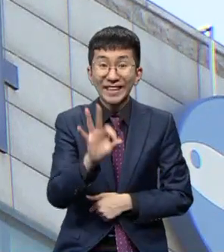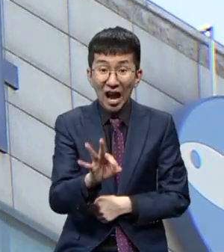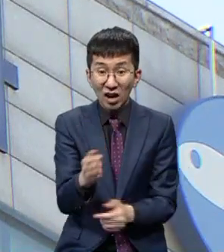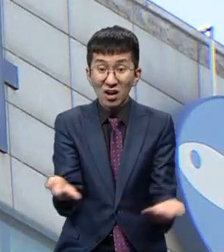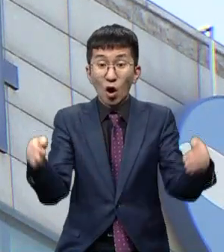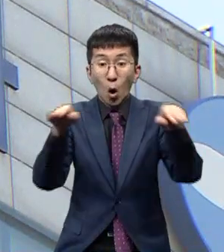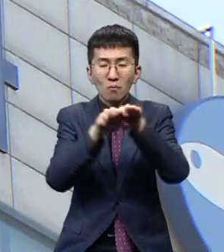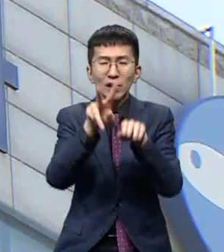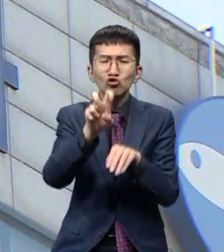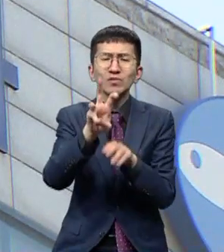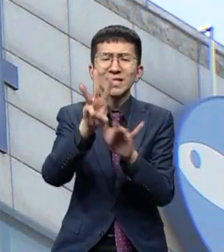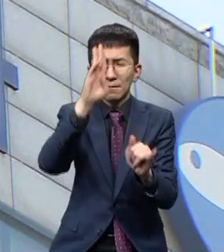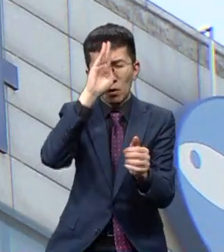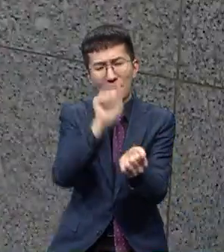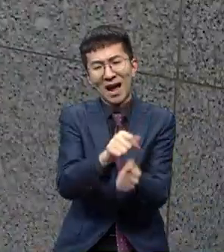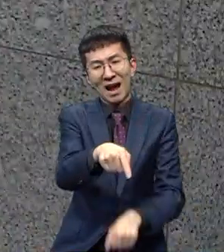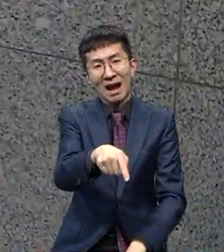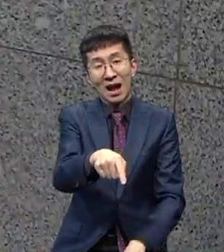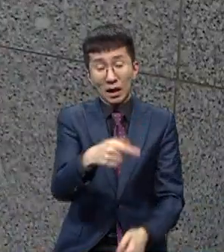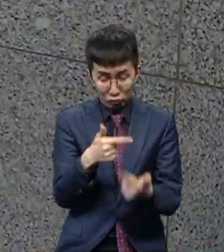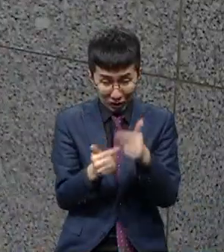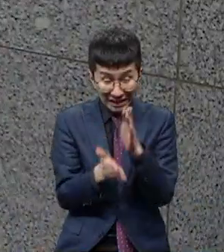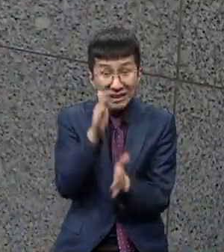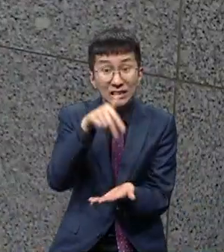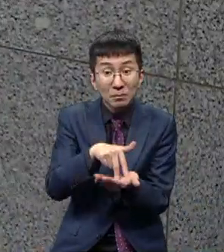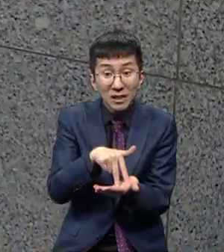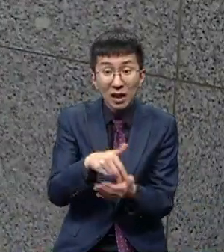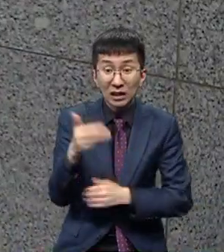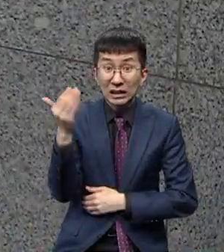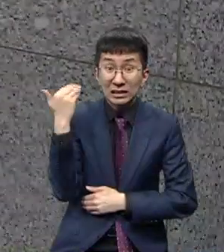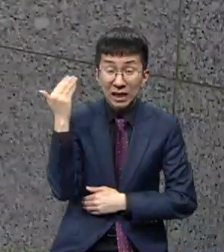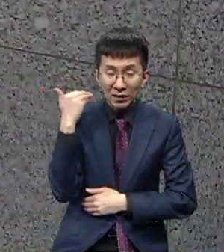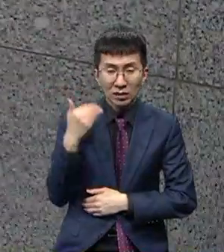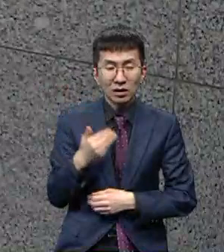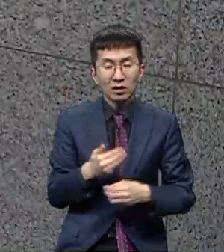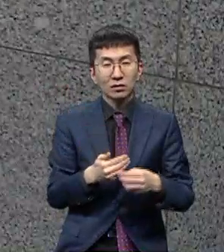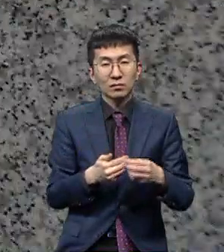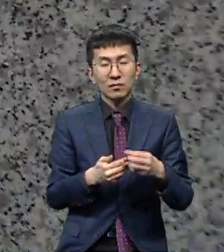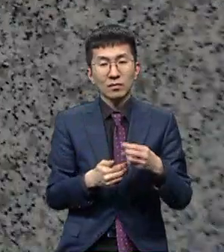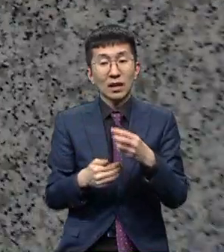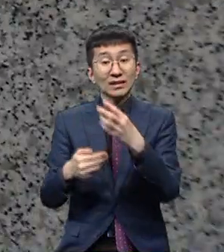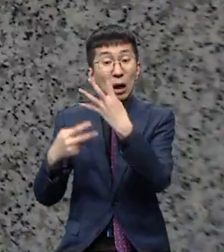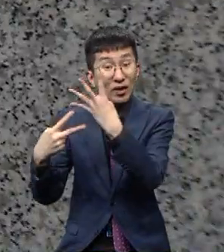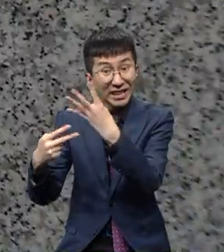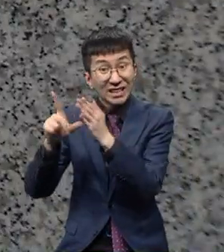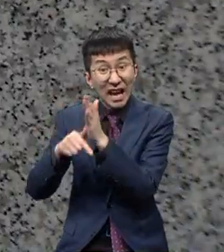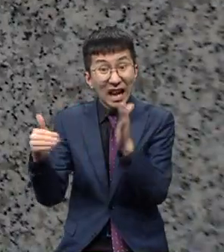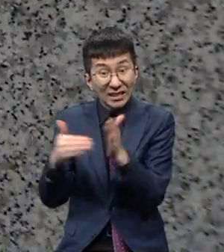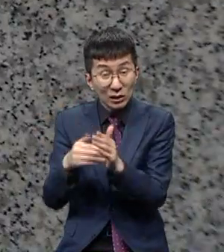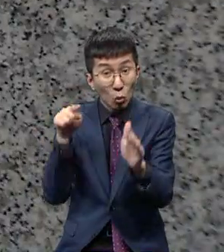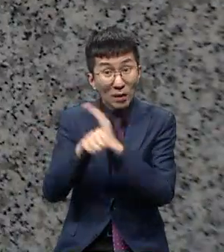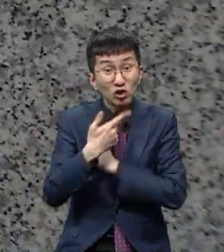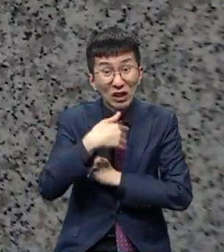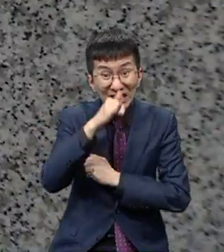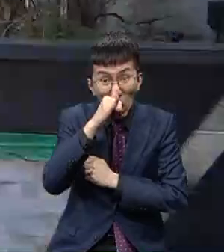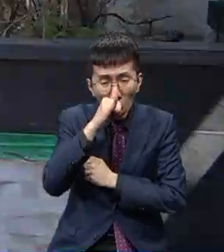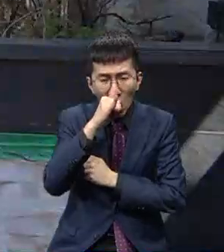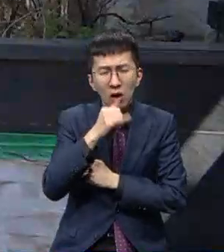23명이 확진됐습니다. 부산시는 지난 2일까지 이 건물을 방문한 사람들에게 선제 검사를